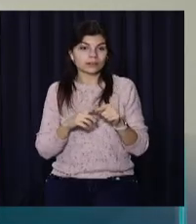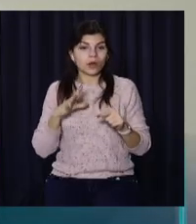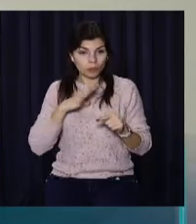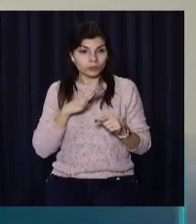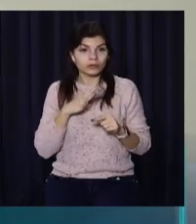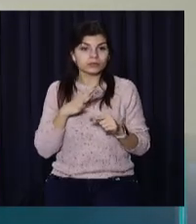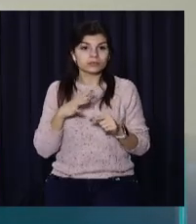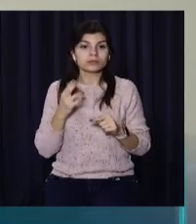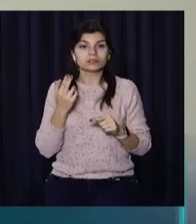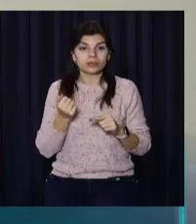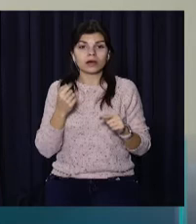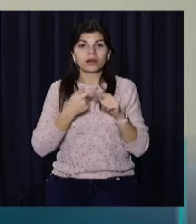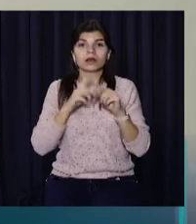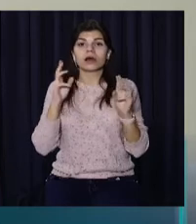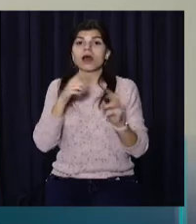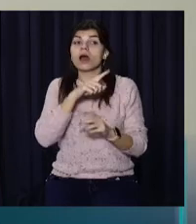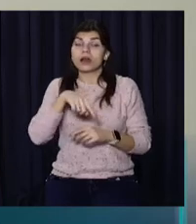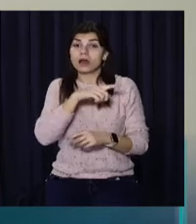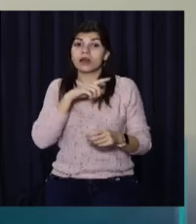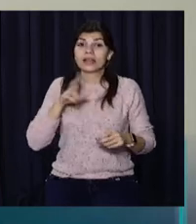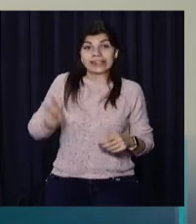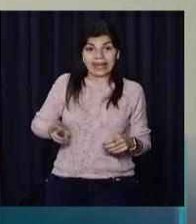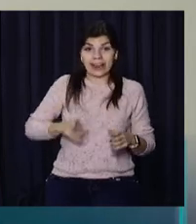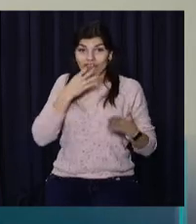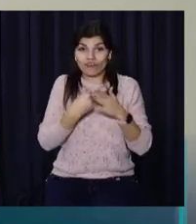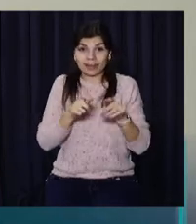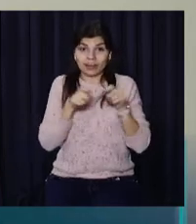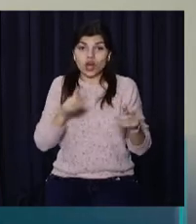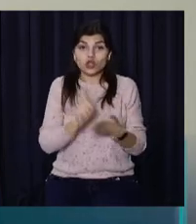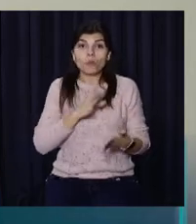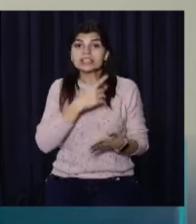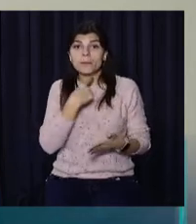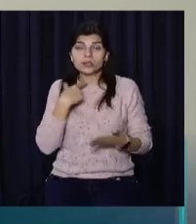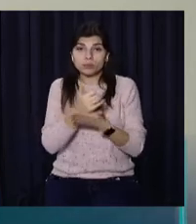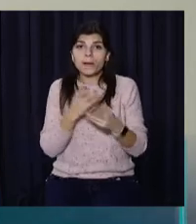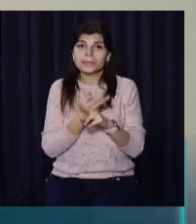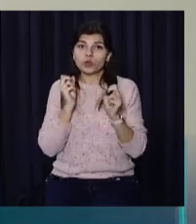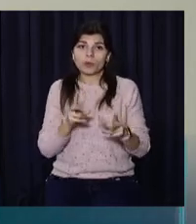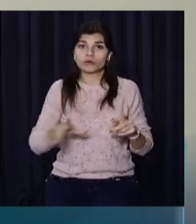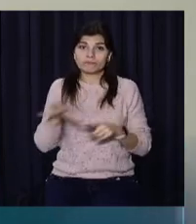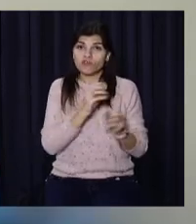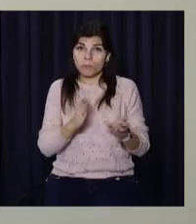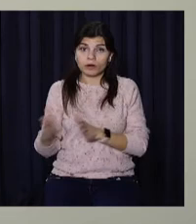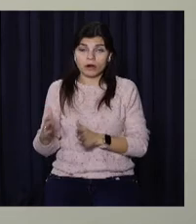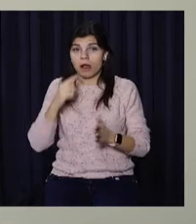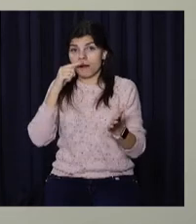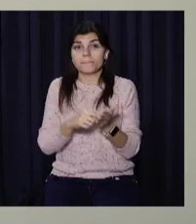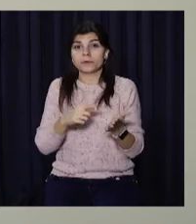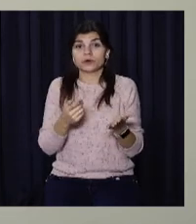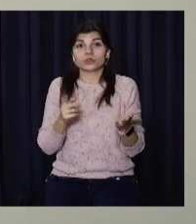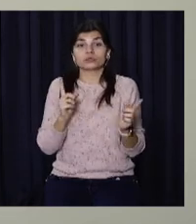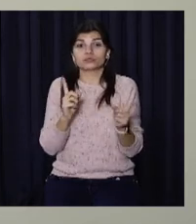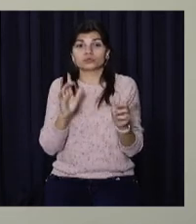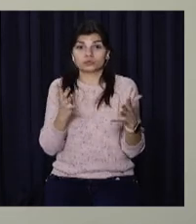утриманню, так відповідно вона повинна була забезпечити і вимищити до пожежної безпеки. Оскільки це зробило не було, це все у нас